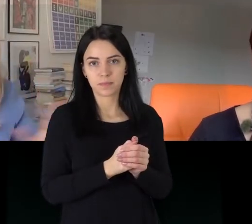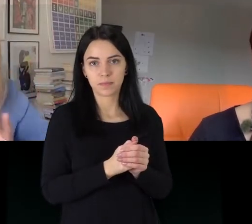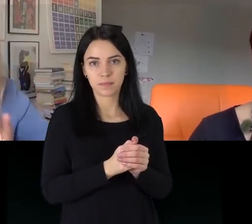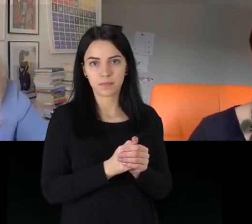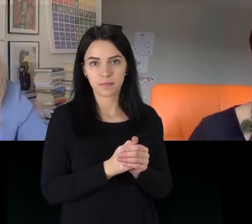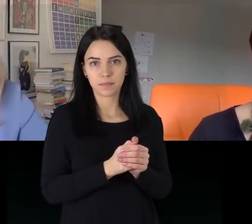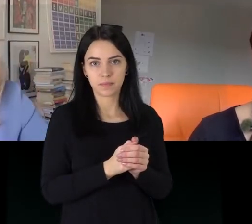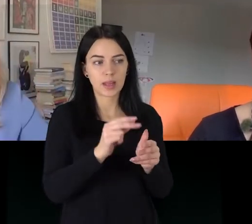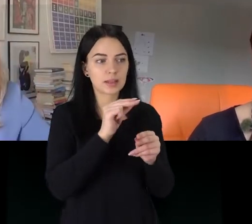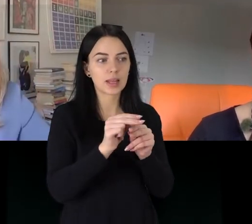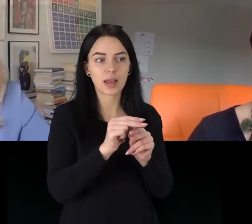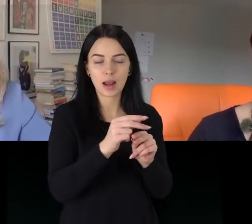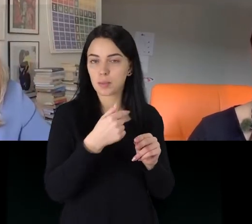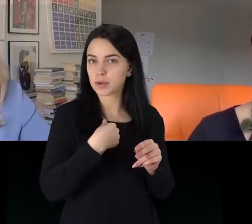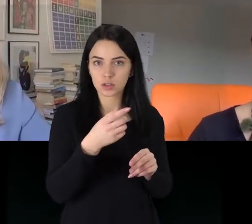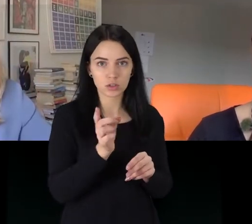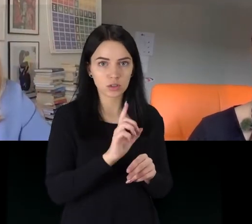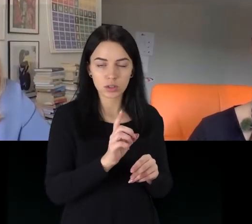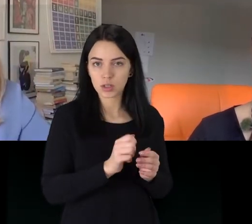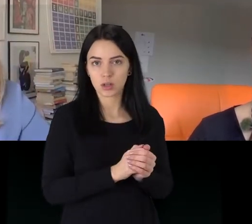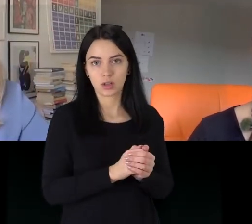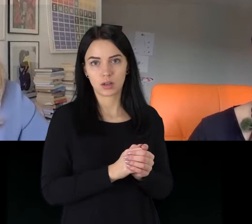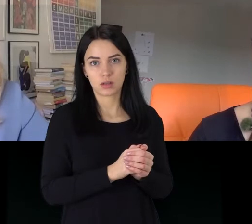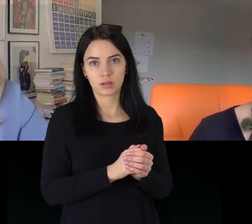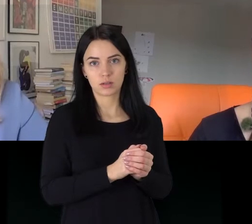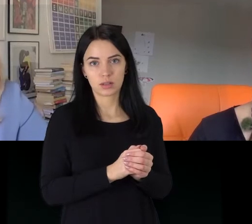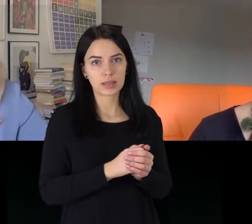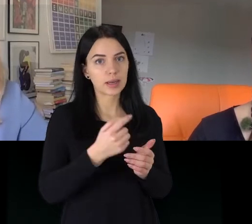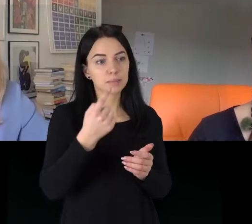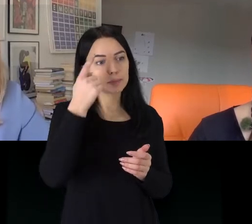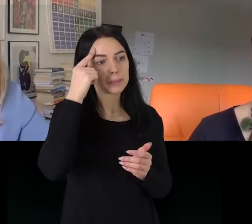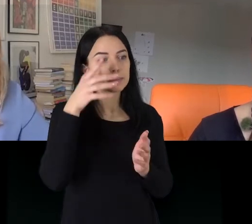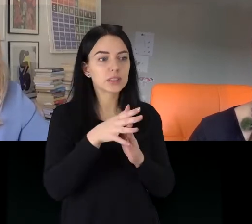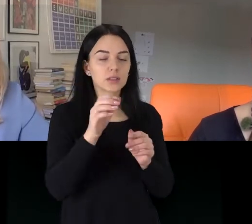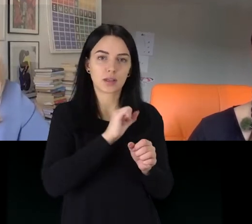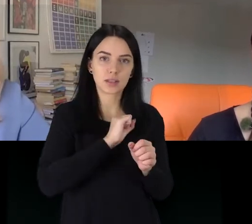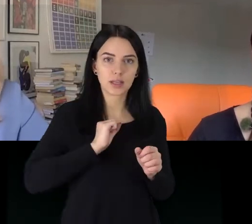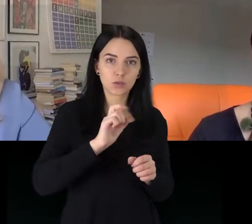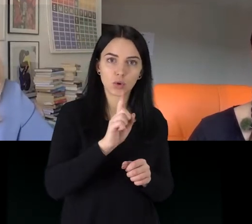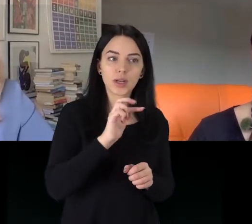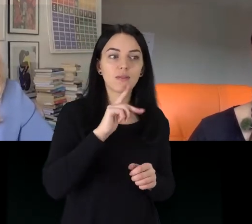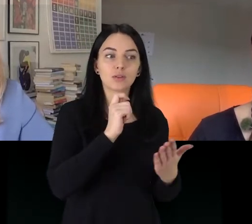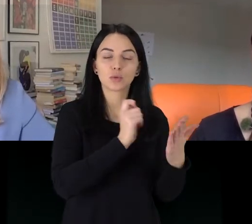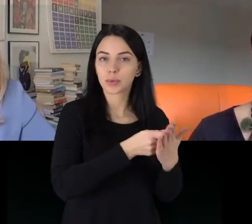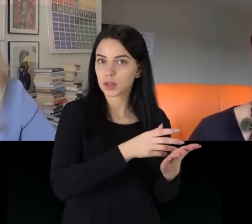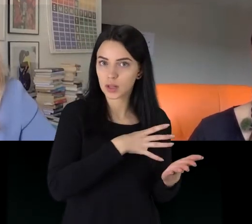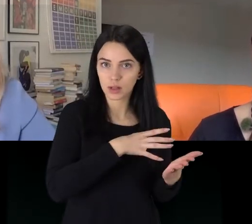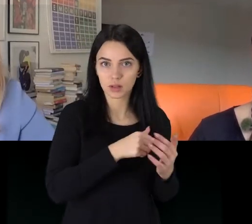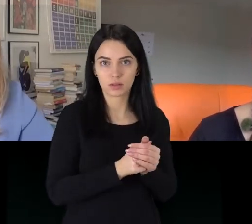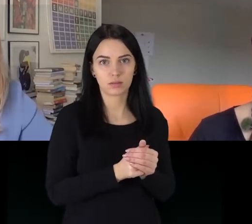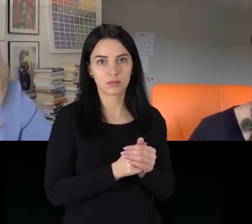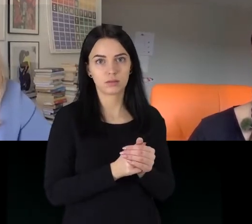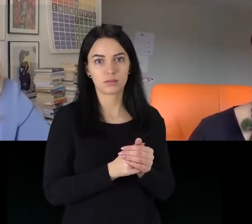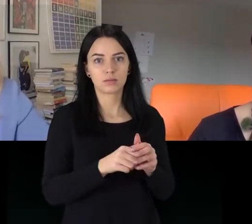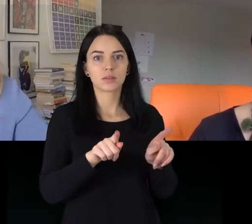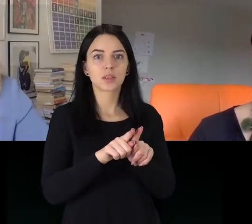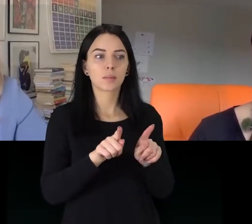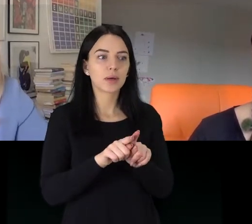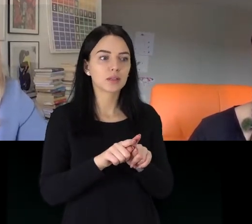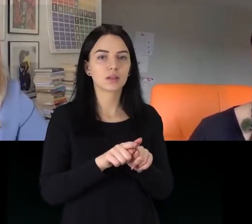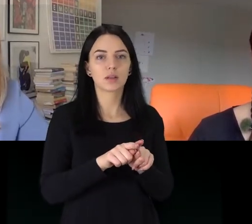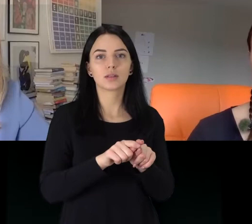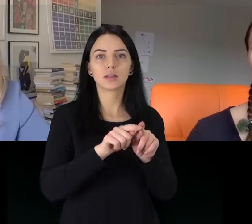kokia jinai bebūtų ta terapija. Aš nesu psichiatrė, kad aš negaliu išrašyti vaistų, ar ne, aš nesu toksikologas, aš